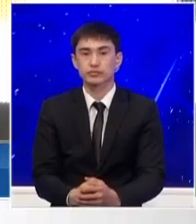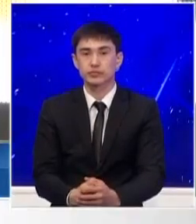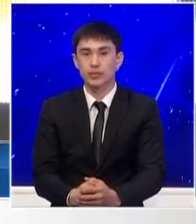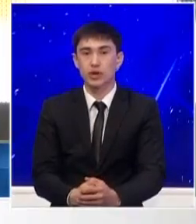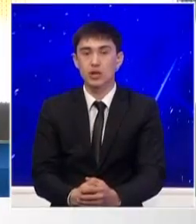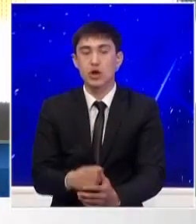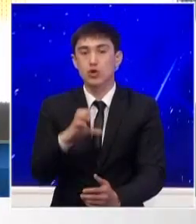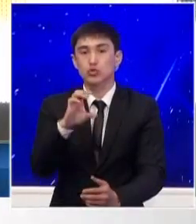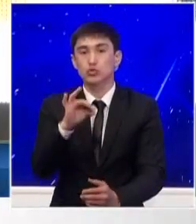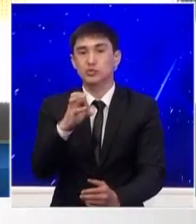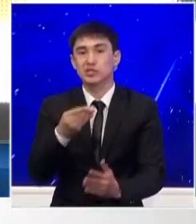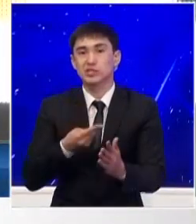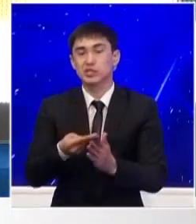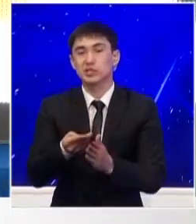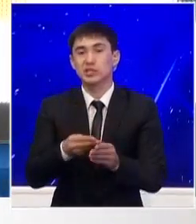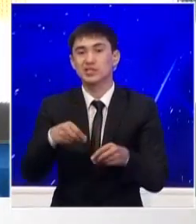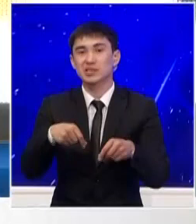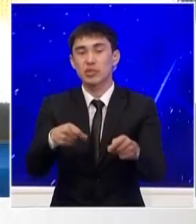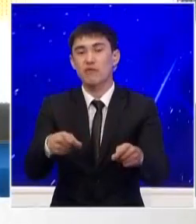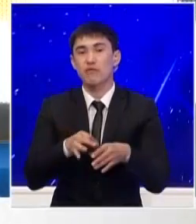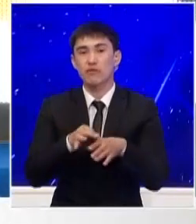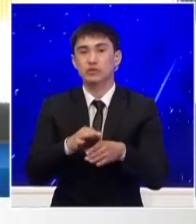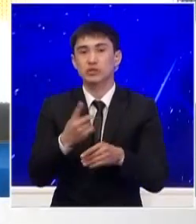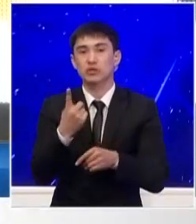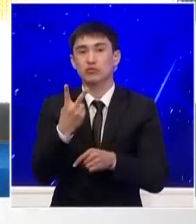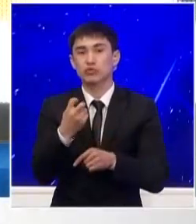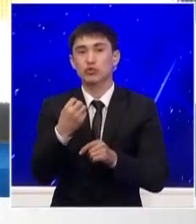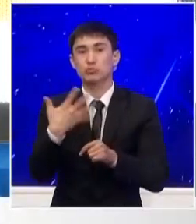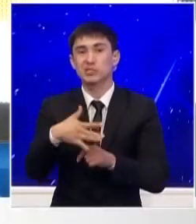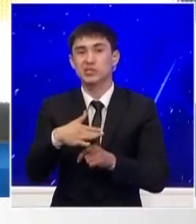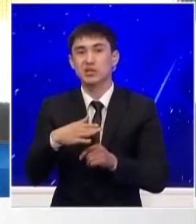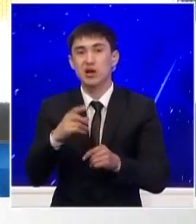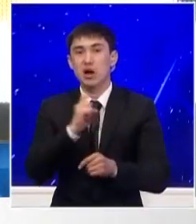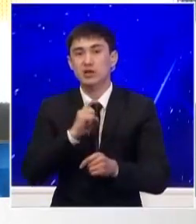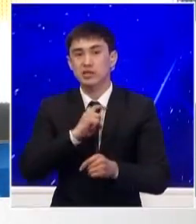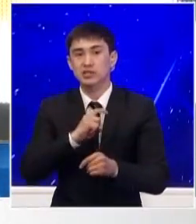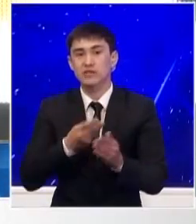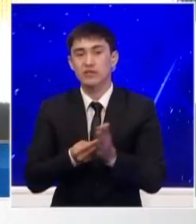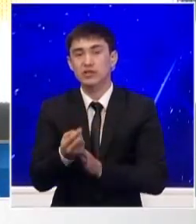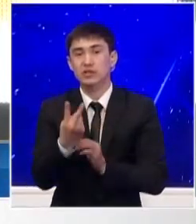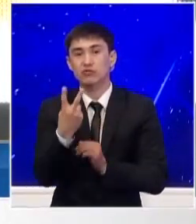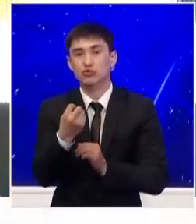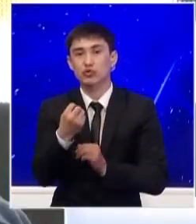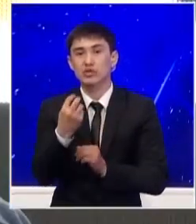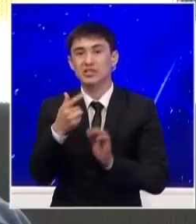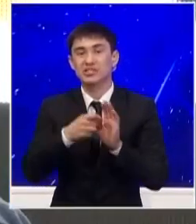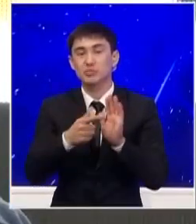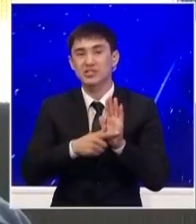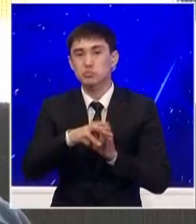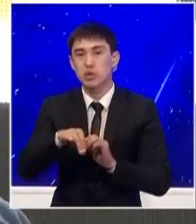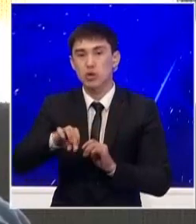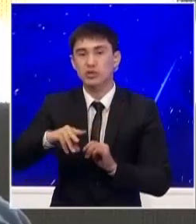На субсидирование сферы семеноводства для свыше 250 хозяйств района выделено порядка 217 миллионов тенге, а